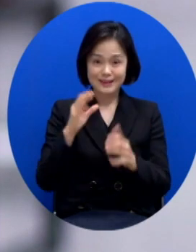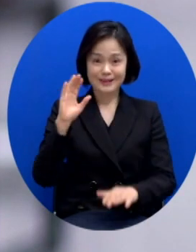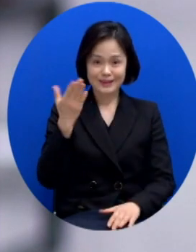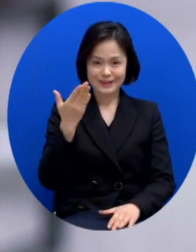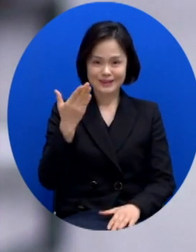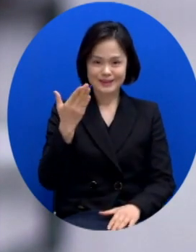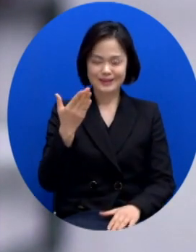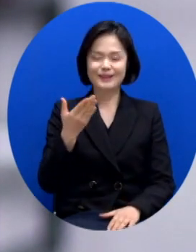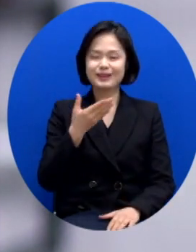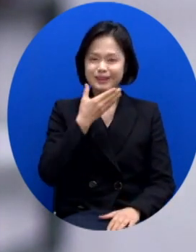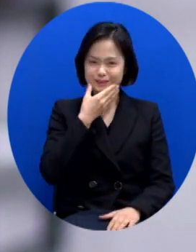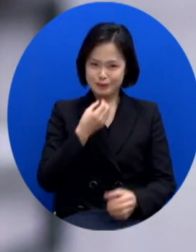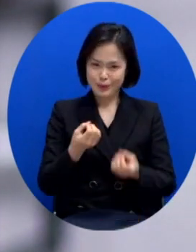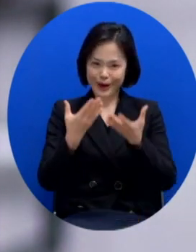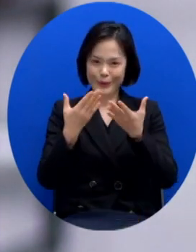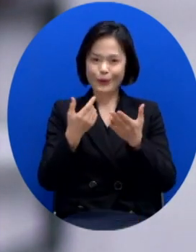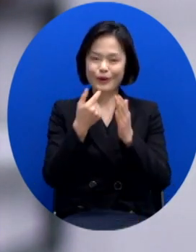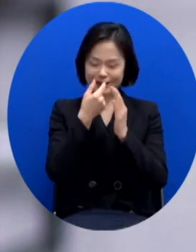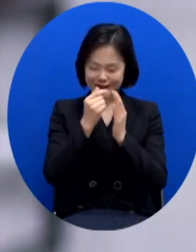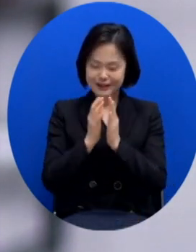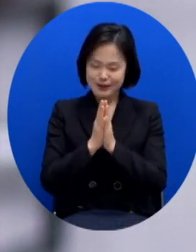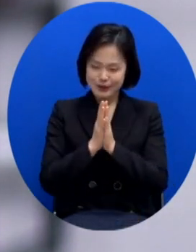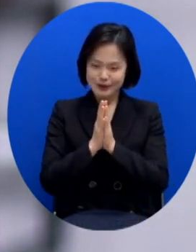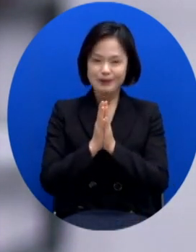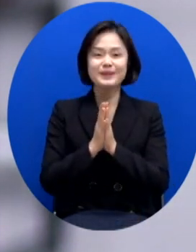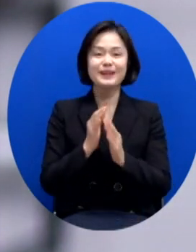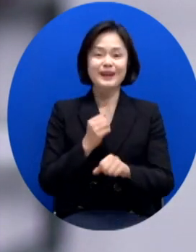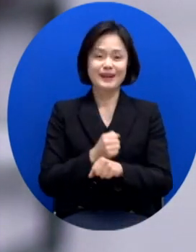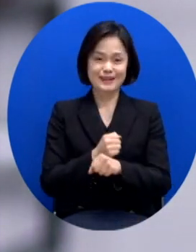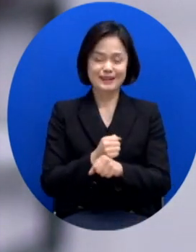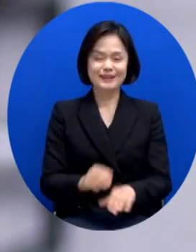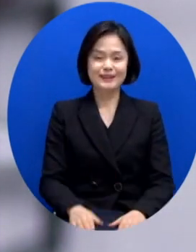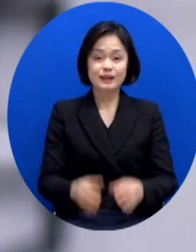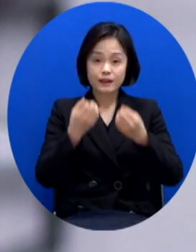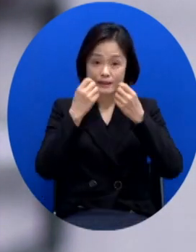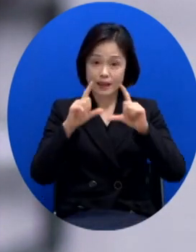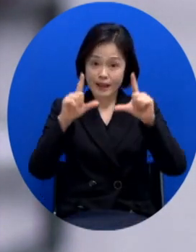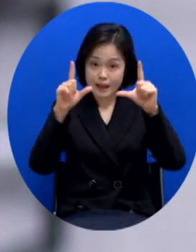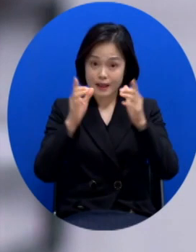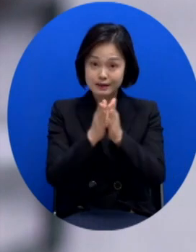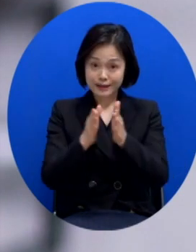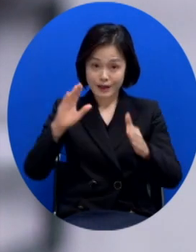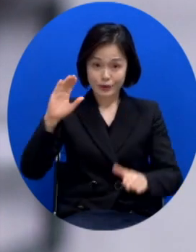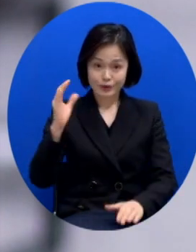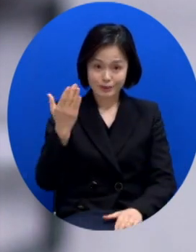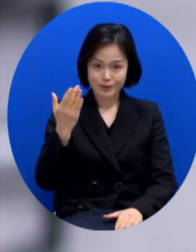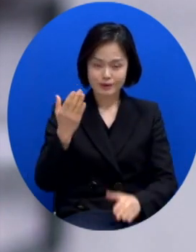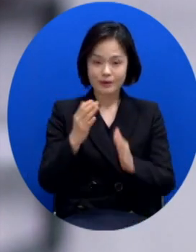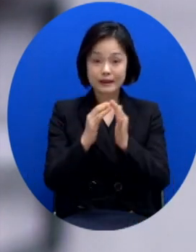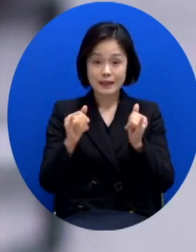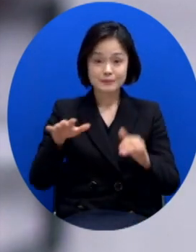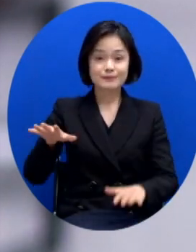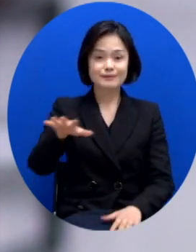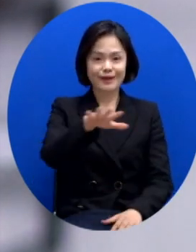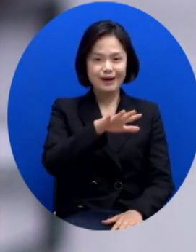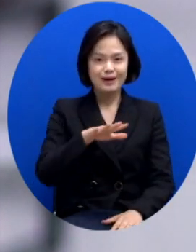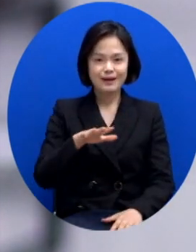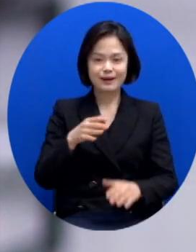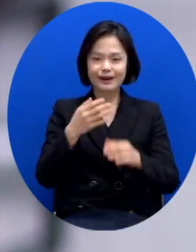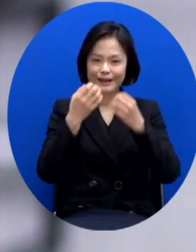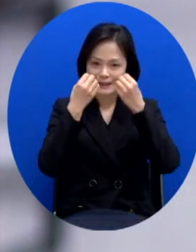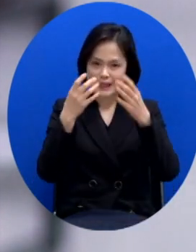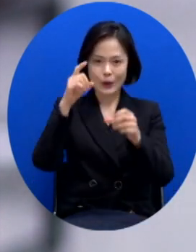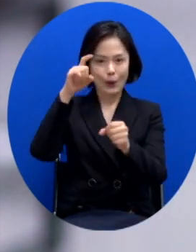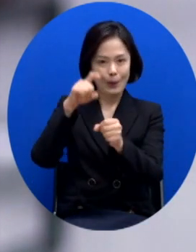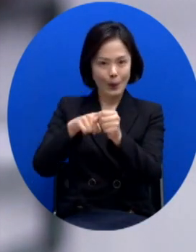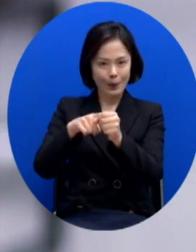기원합니다 새해가 되면 많은 사람들은 새로운 꿈과 목표를 가지고